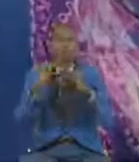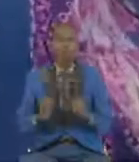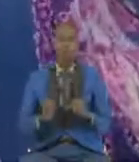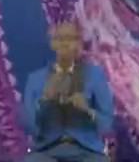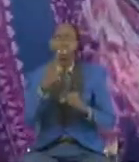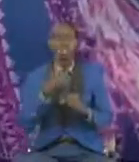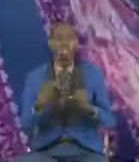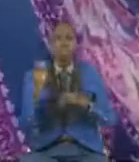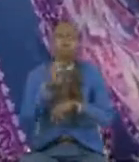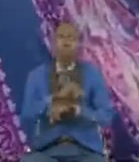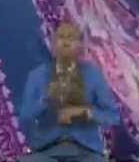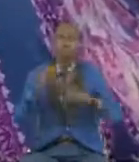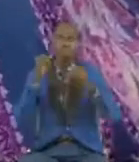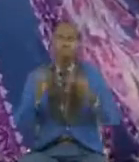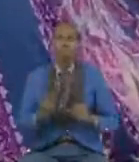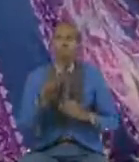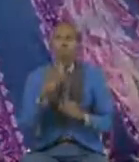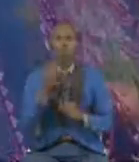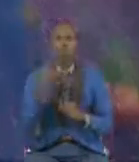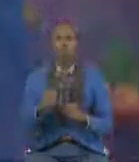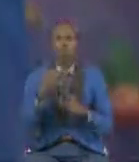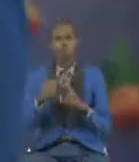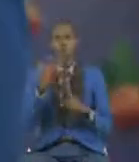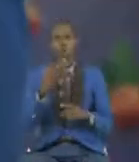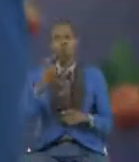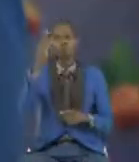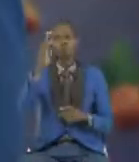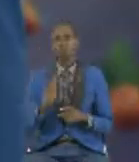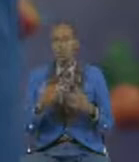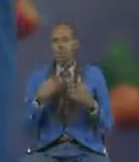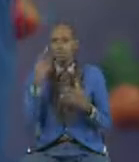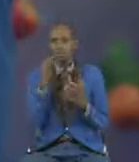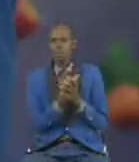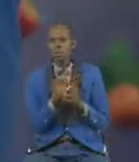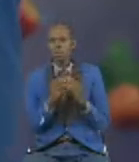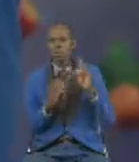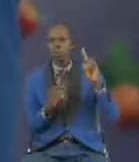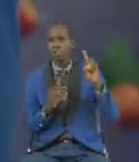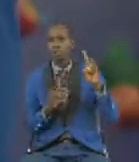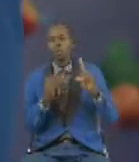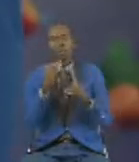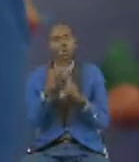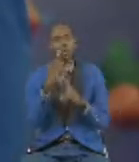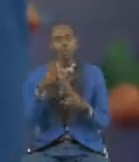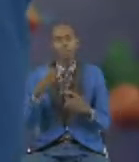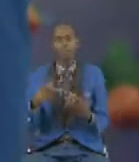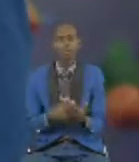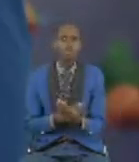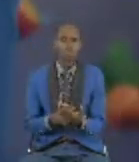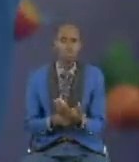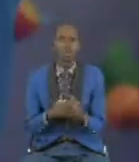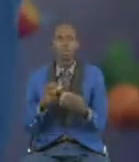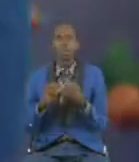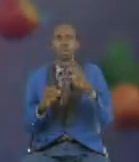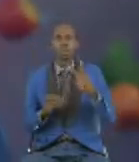puissance dominante de la parole de Dieu. Est-ce que vous remarquez cela? Premièrement, l'Évangile. Deuxièmement,